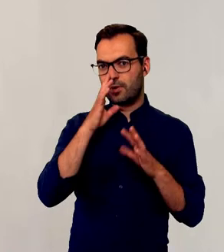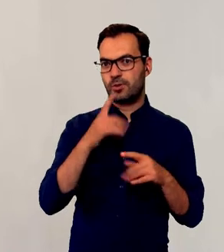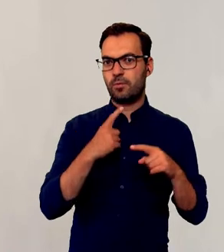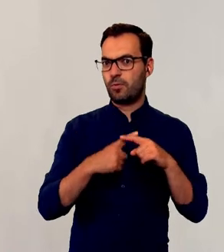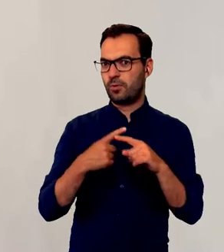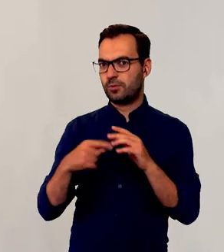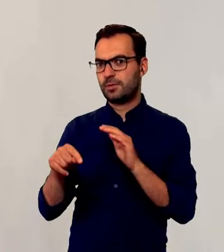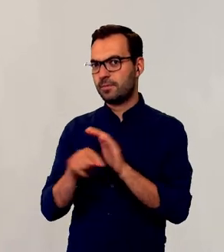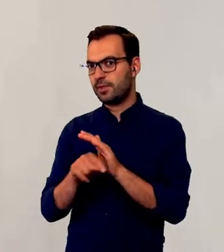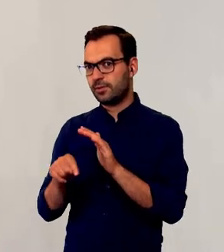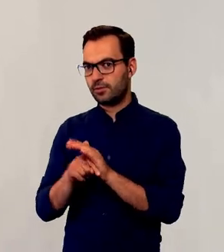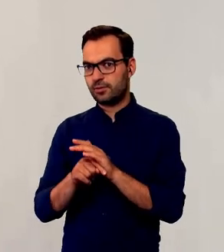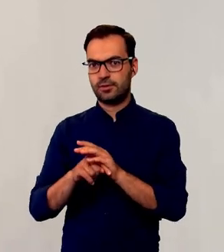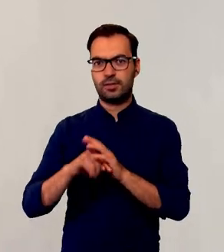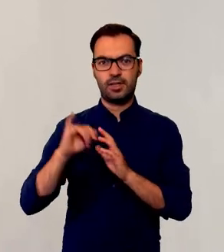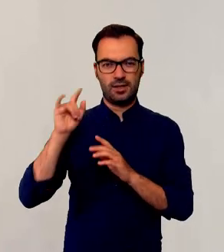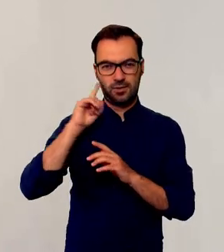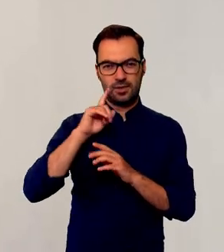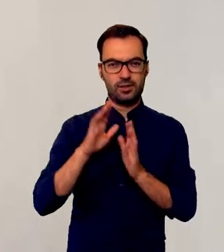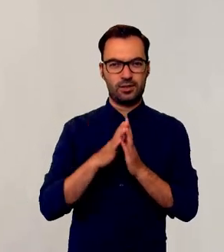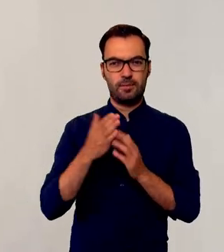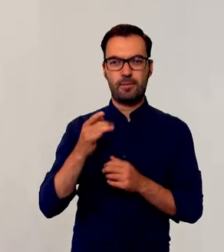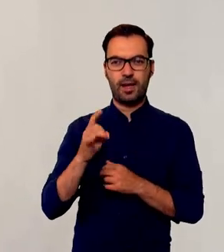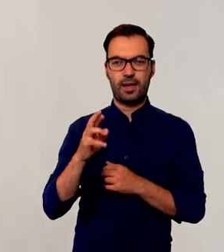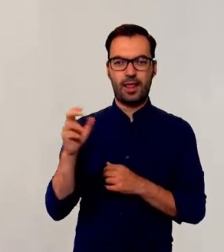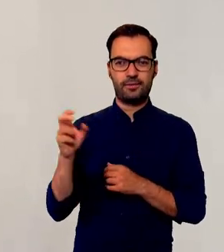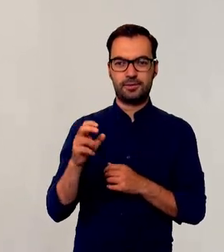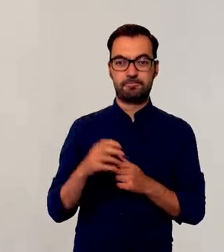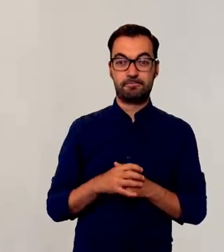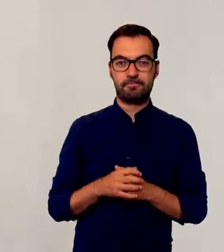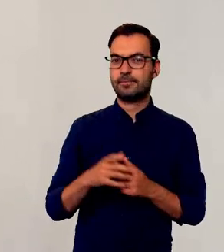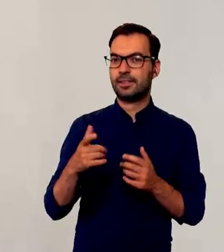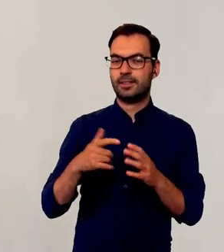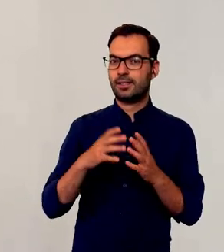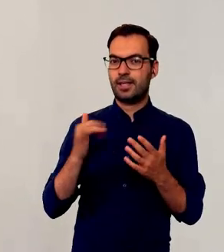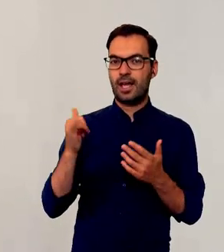strony. Chyba wszystkie jego książki, ponieważ malując obrazy